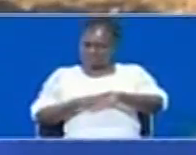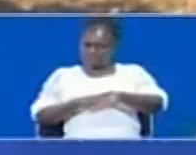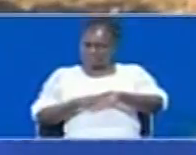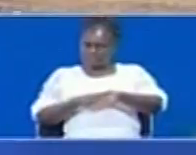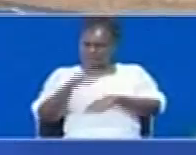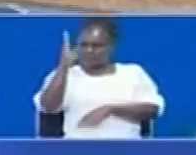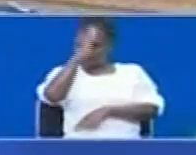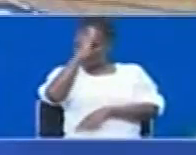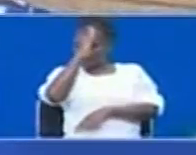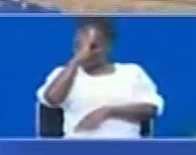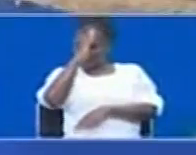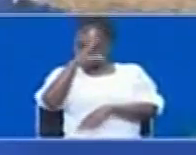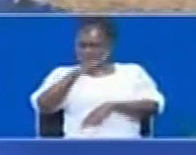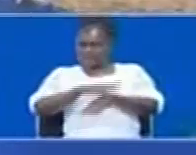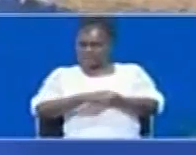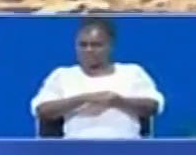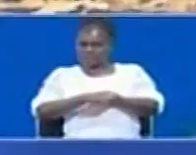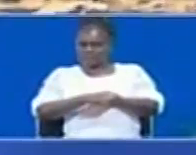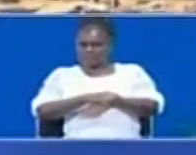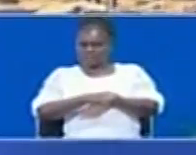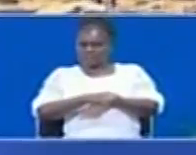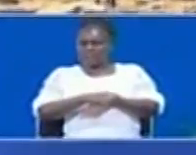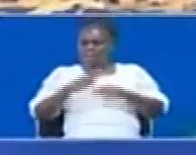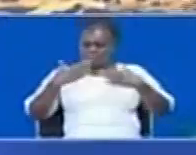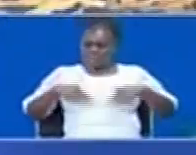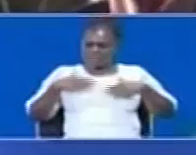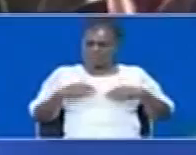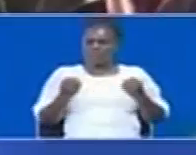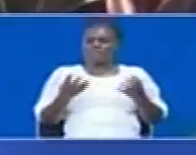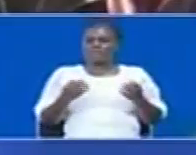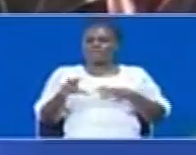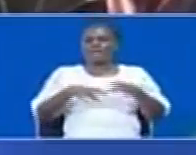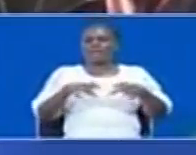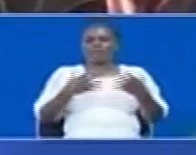midday, you will find, you know, very high populations of livestock.